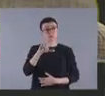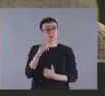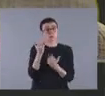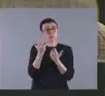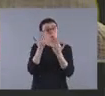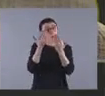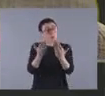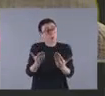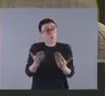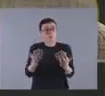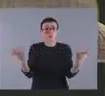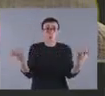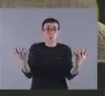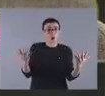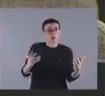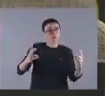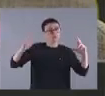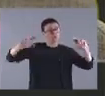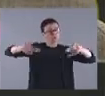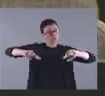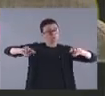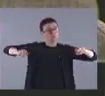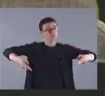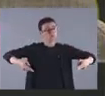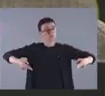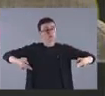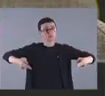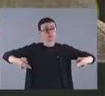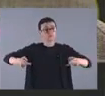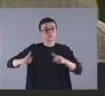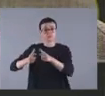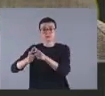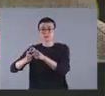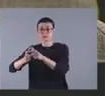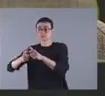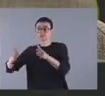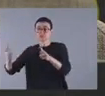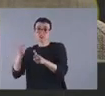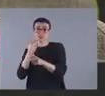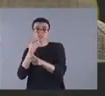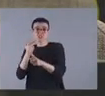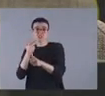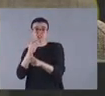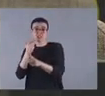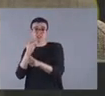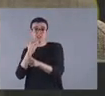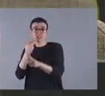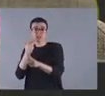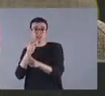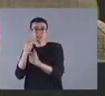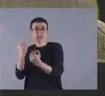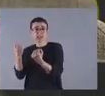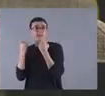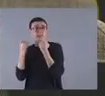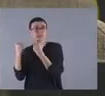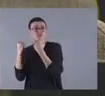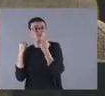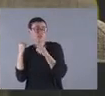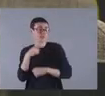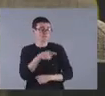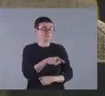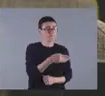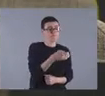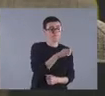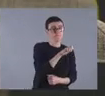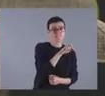partenariat entre la métropole européenne de Lille et la régie régionale du service public d'efficacité énergétique, dans le cadre de la concession de service